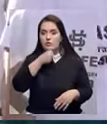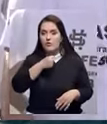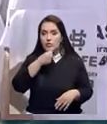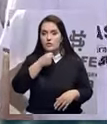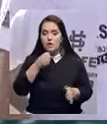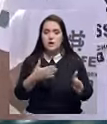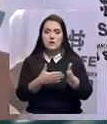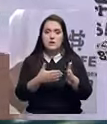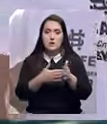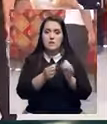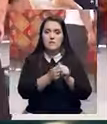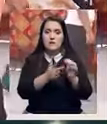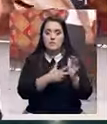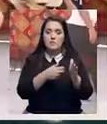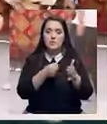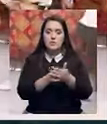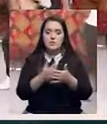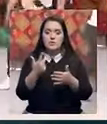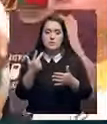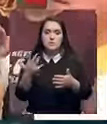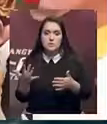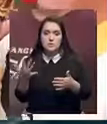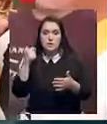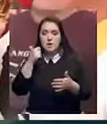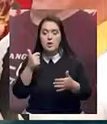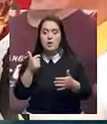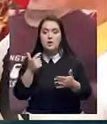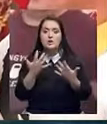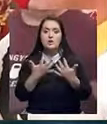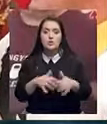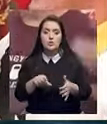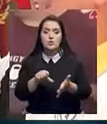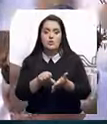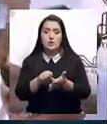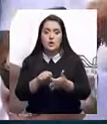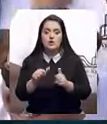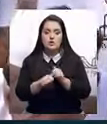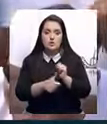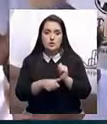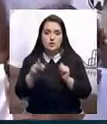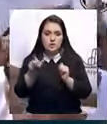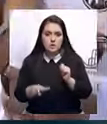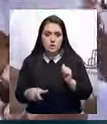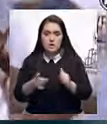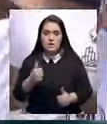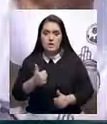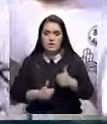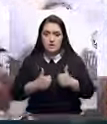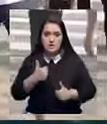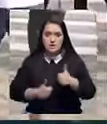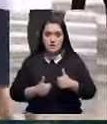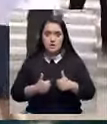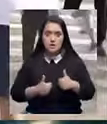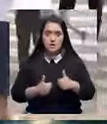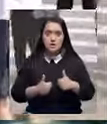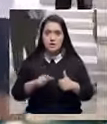участников ограничили от 18 лет до 35 лет, а число участников в команде не менее 16. На состязательные площадки вышли